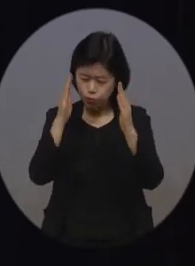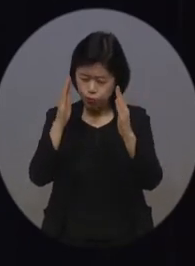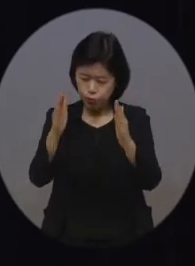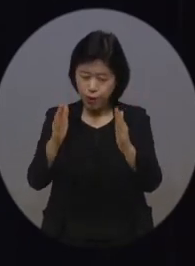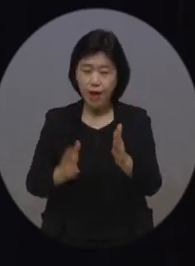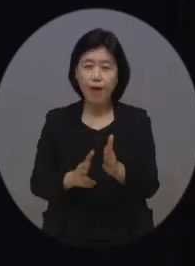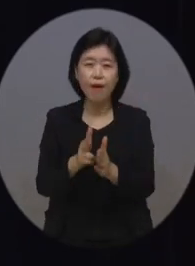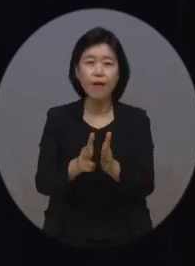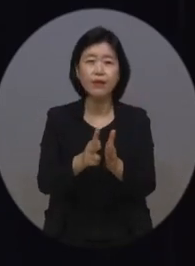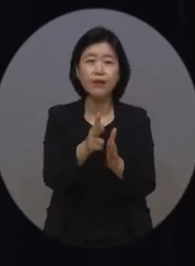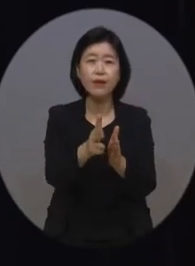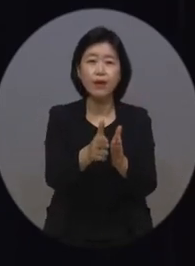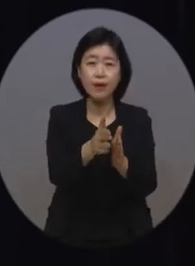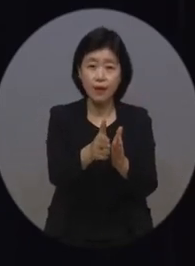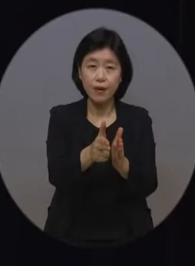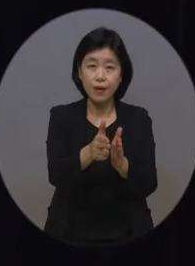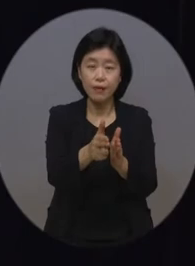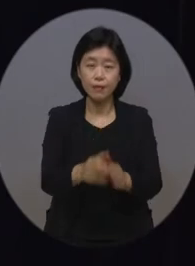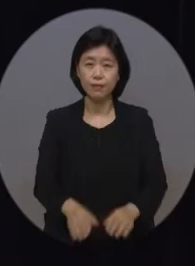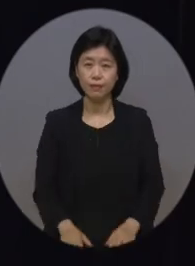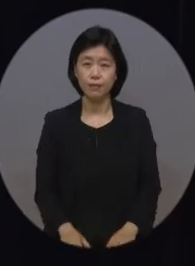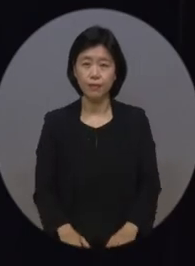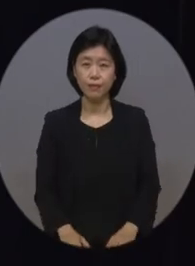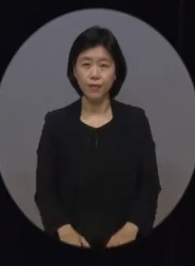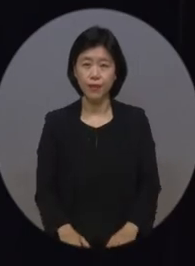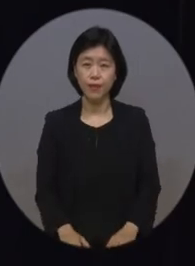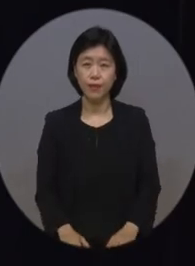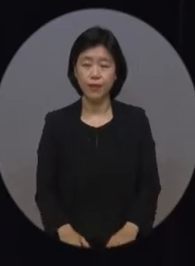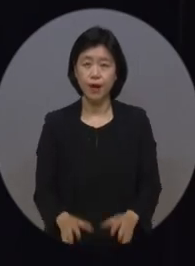칸마다 아직 덜 자란 어린 딸들을 태워놓고